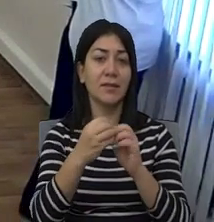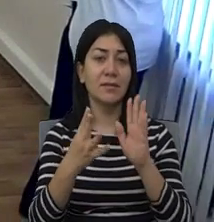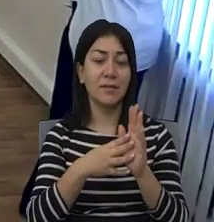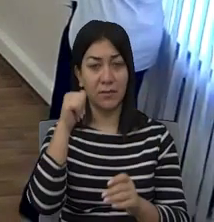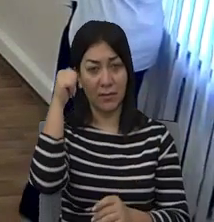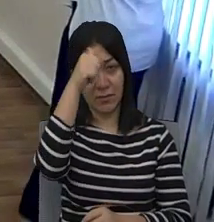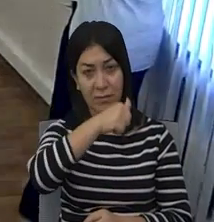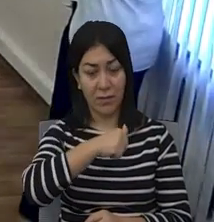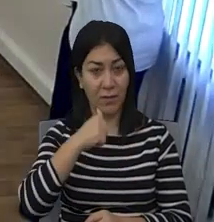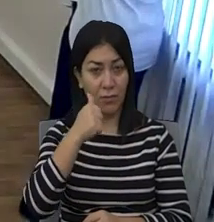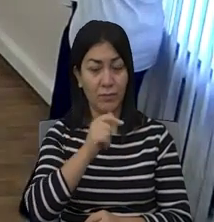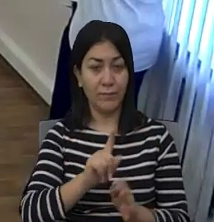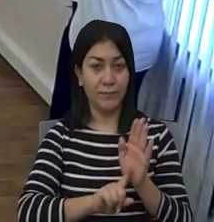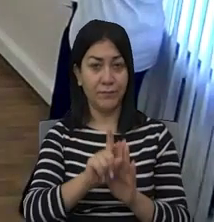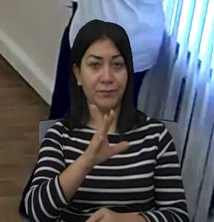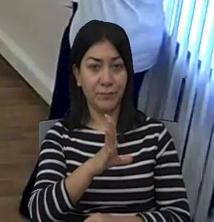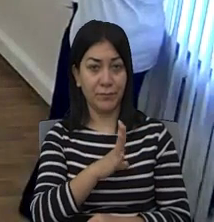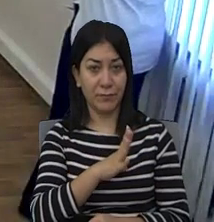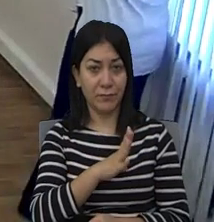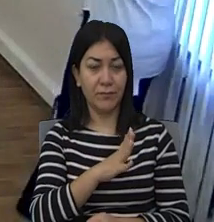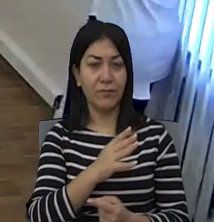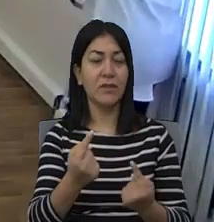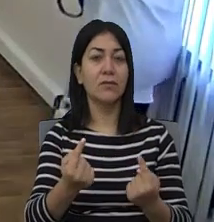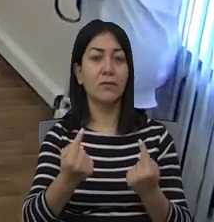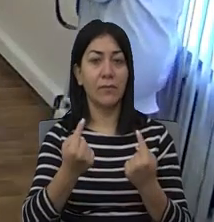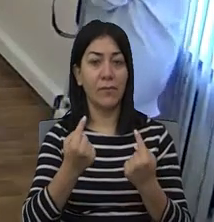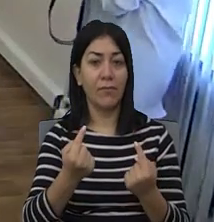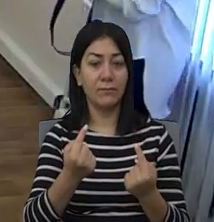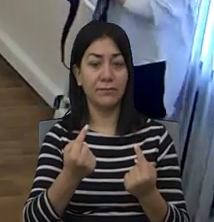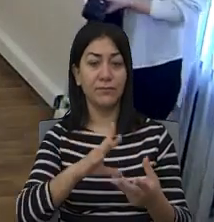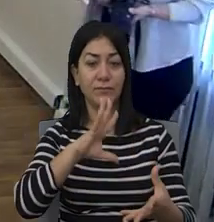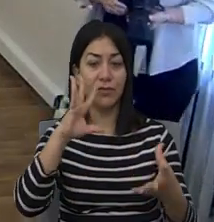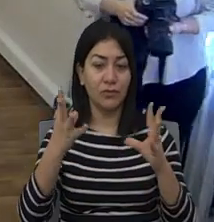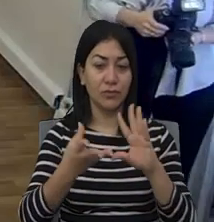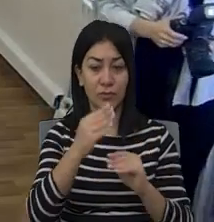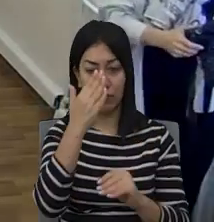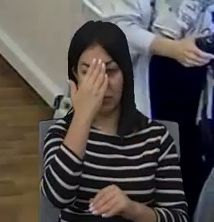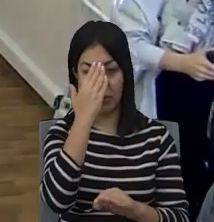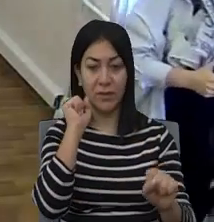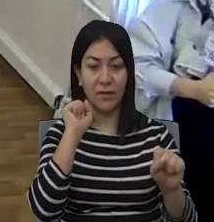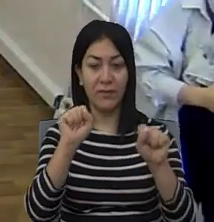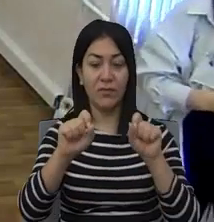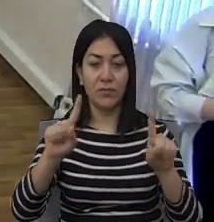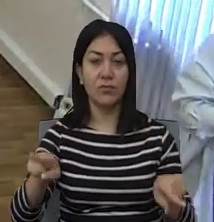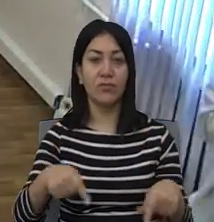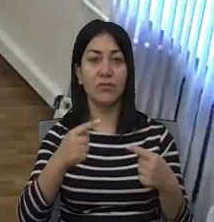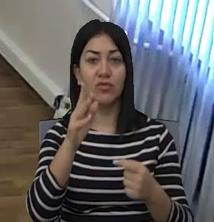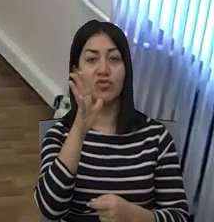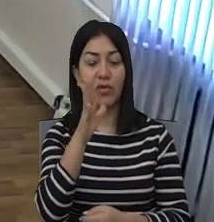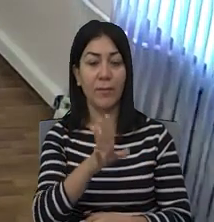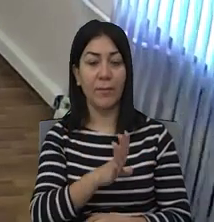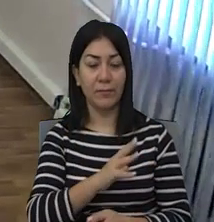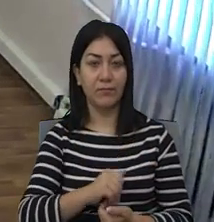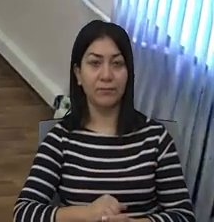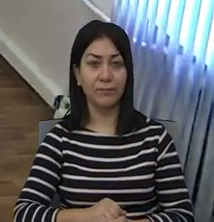դարում, ինչպես նաև զանգվածային, այսինքն համընդհանուր ժողովրդավարության վերելքի ժամանակաշրջանում.